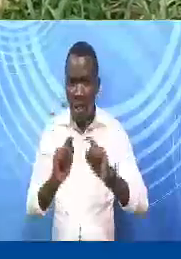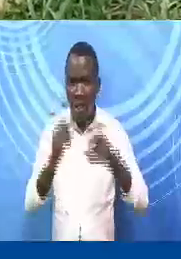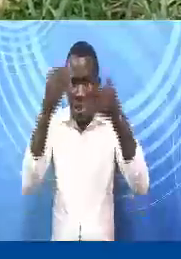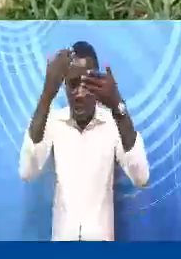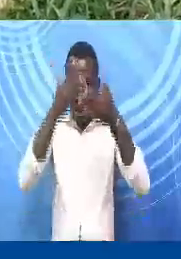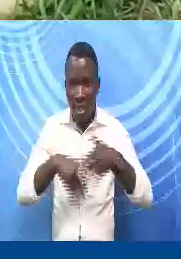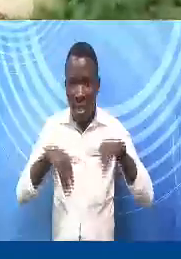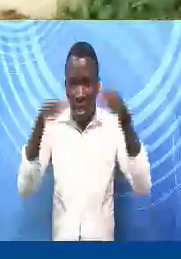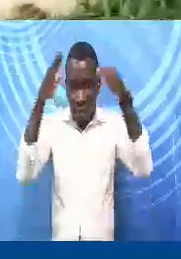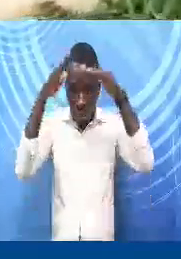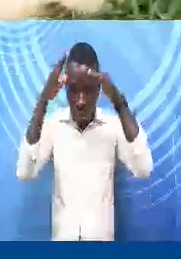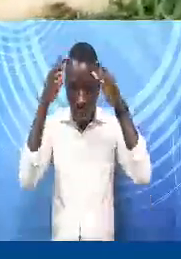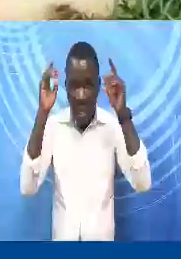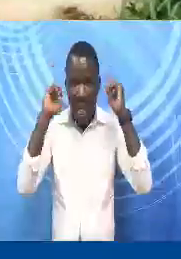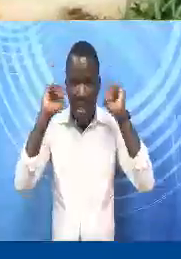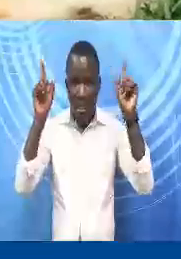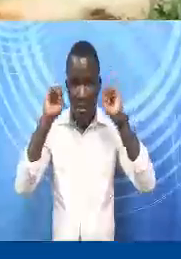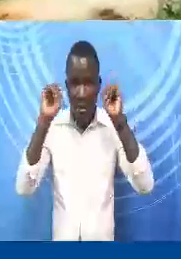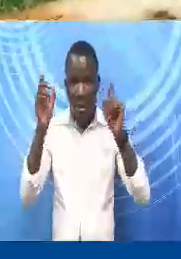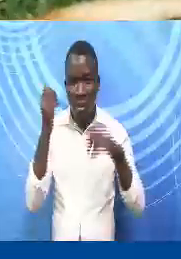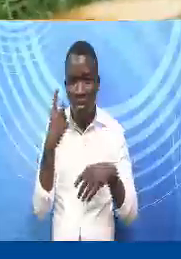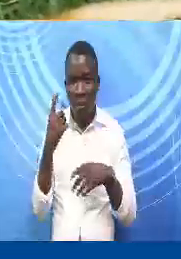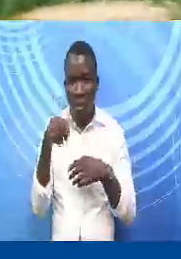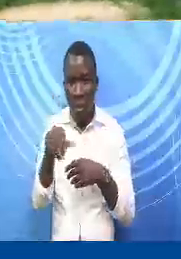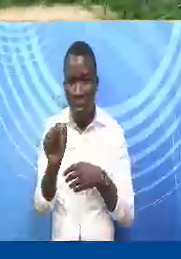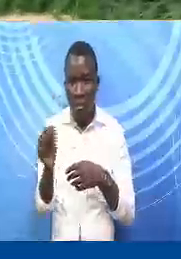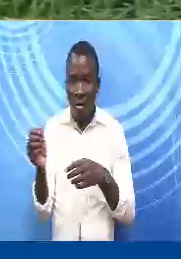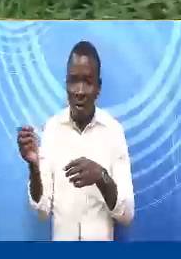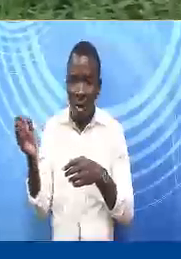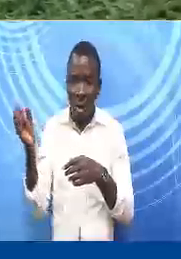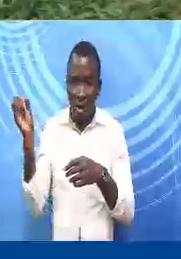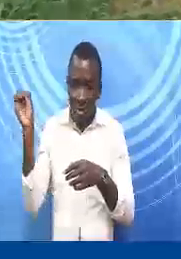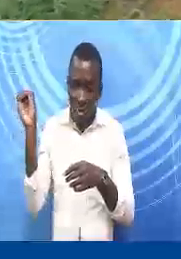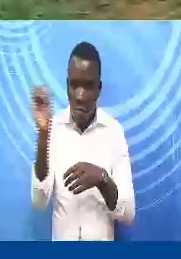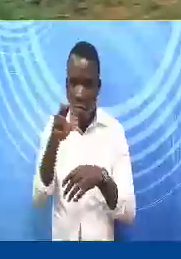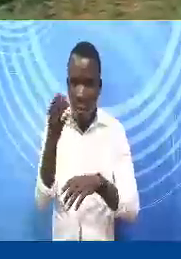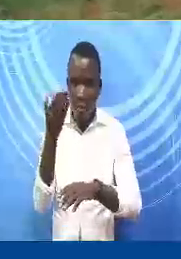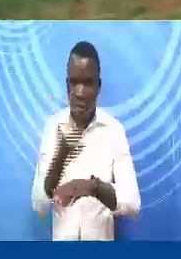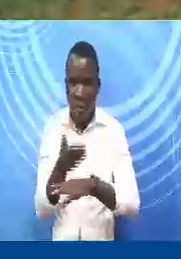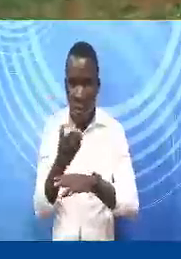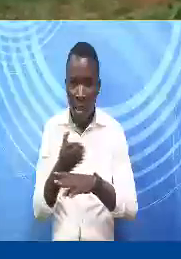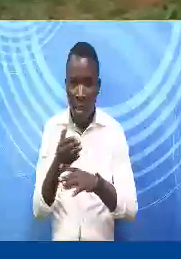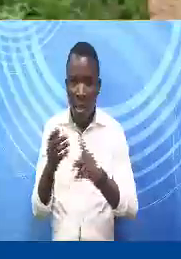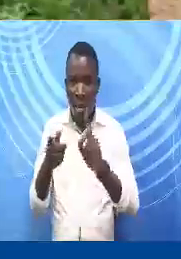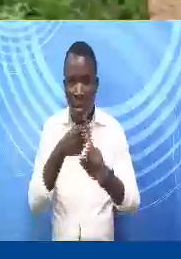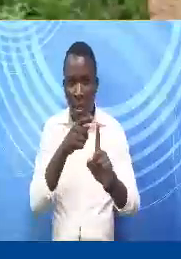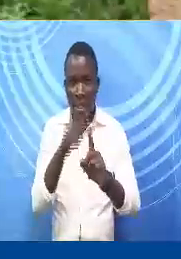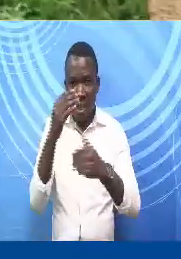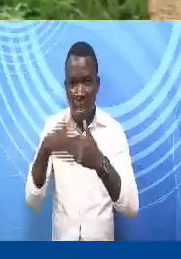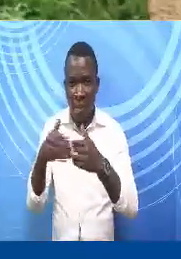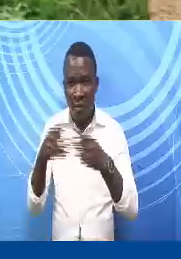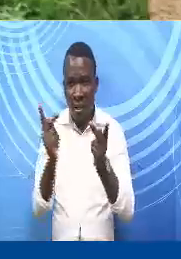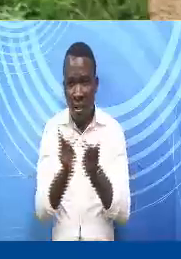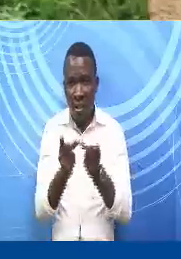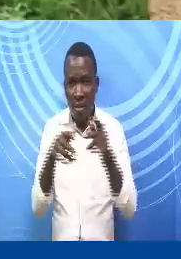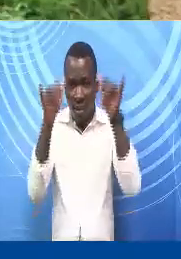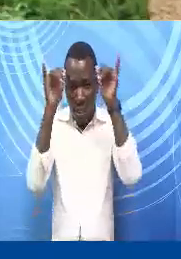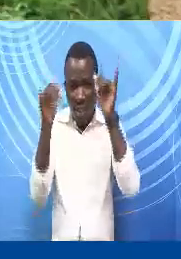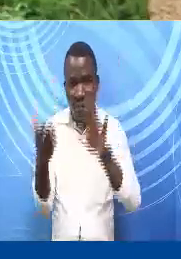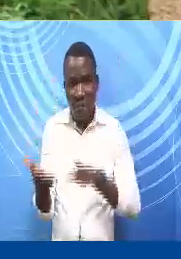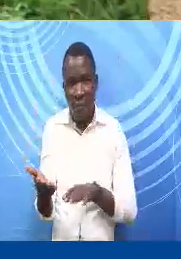imbwa yamoka ibumvishe nayo bakayikubita inkamba z'amabuye bakayitsindaho inka yaguye biriya bintu ariko umuntu